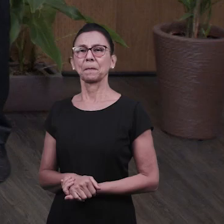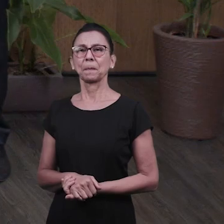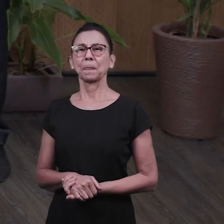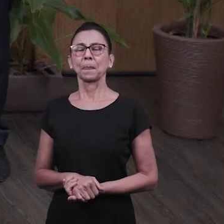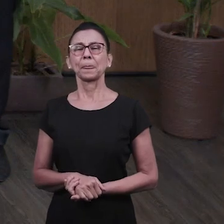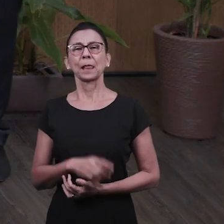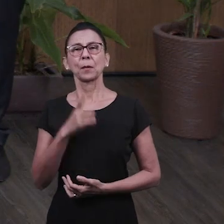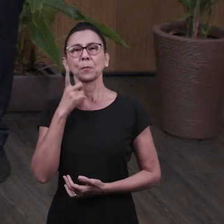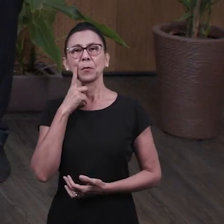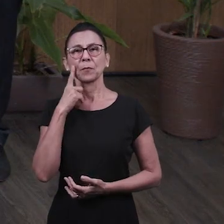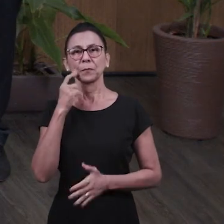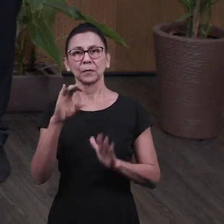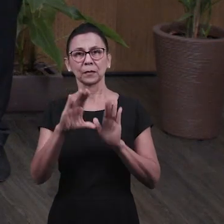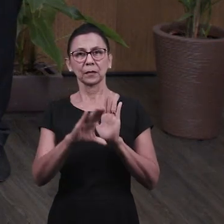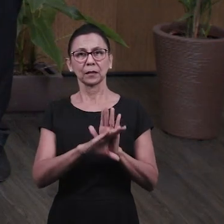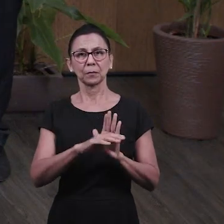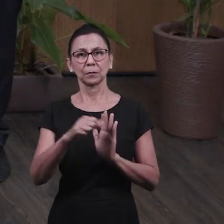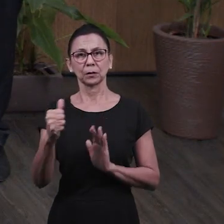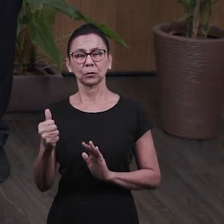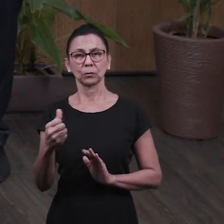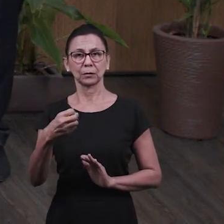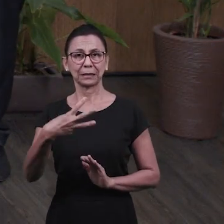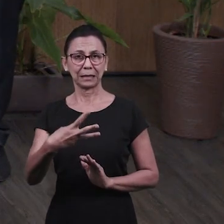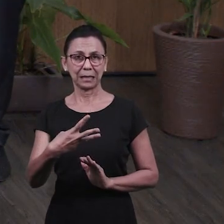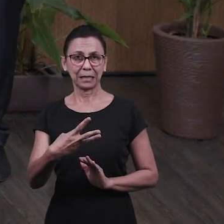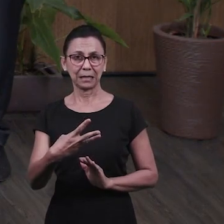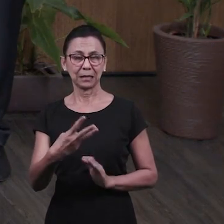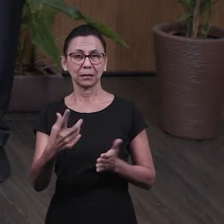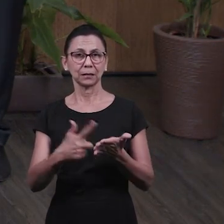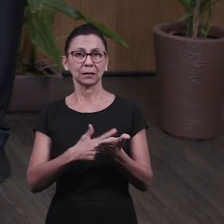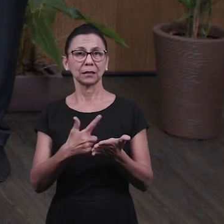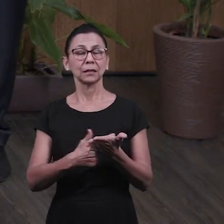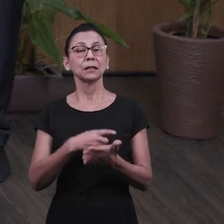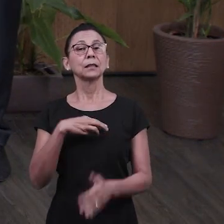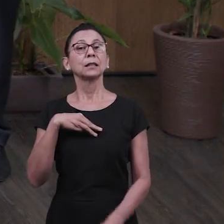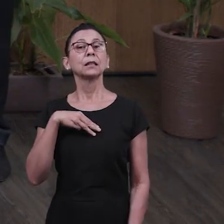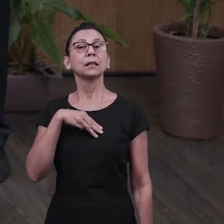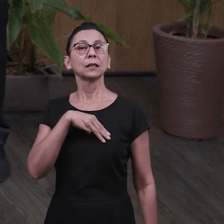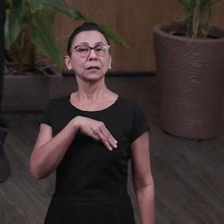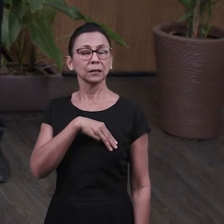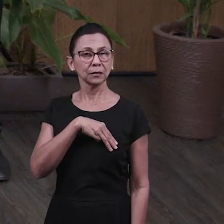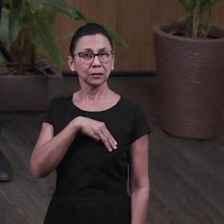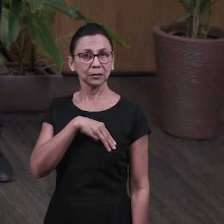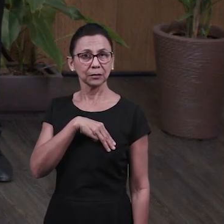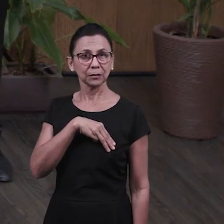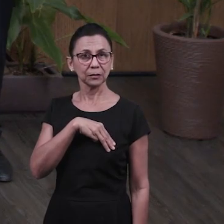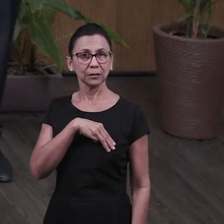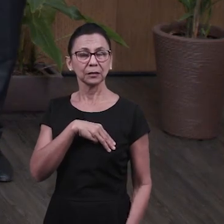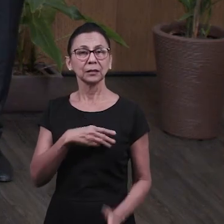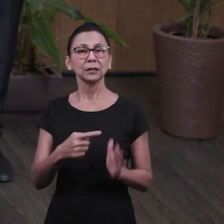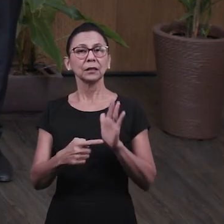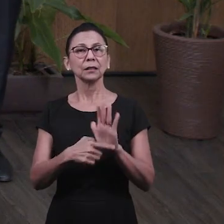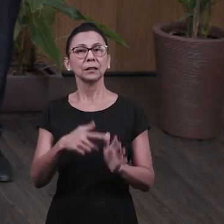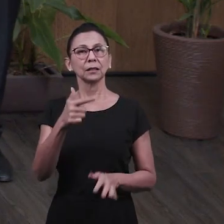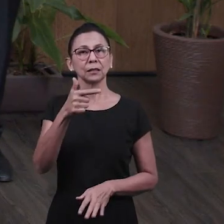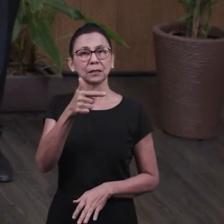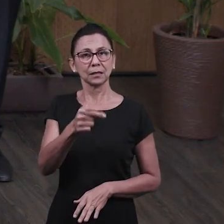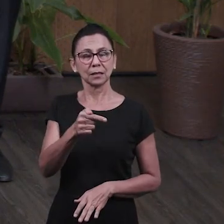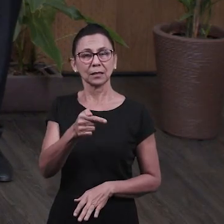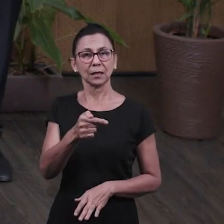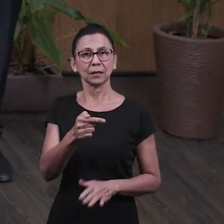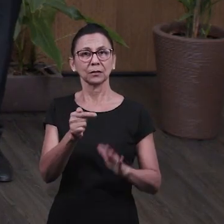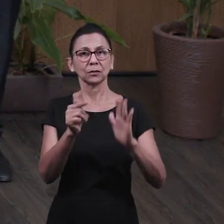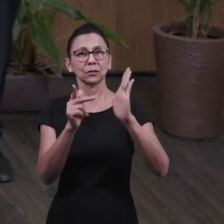faire mention, Daniel, au chapitre 13 de l'évangile de Matthieu, qui